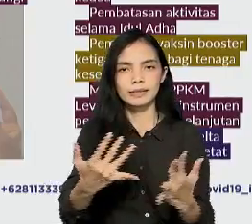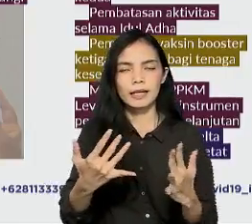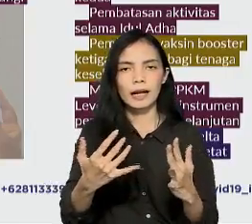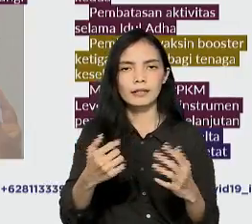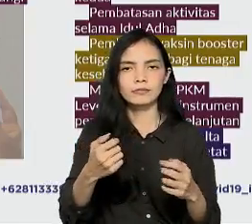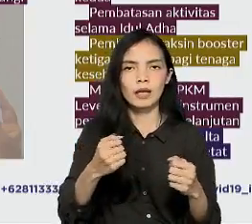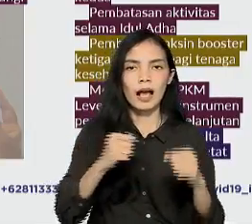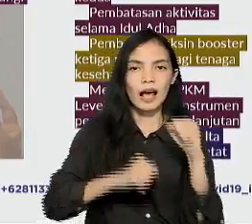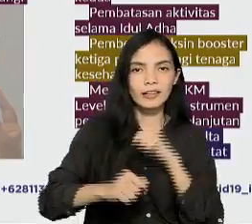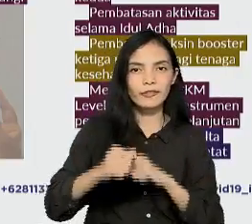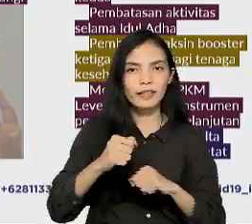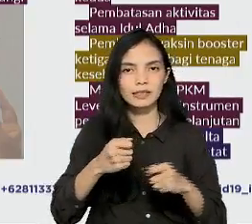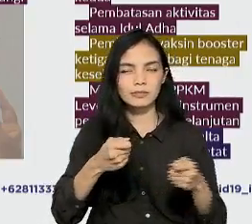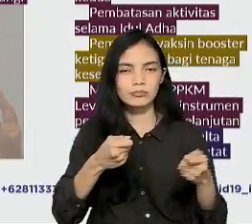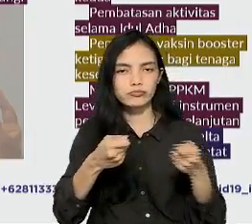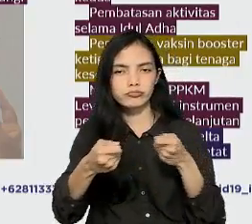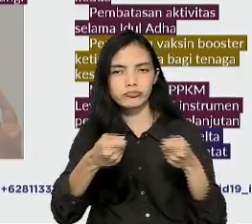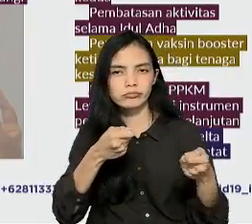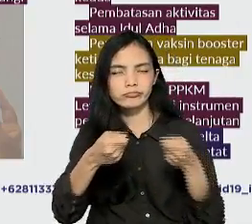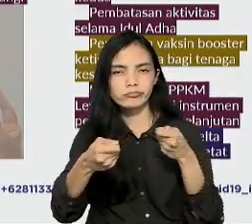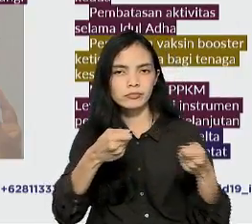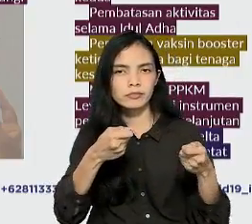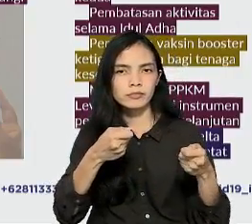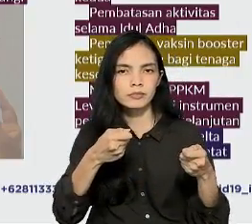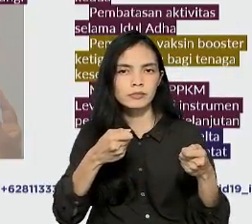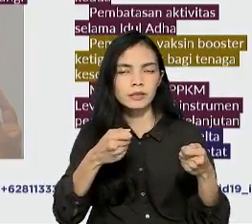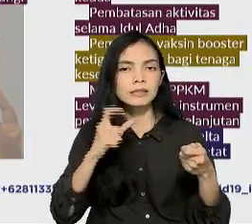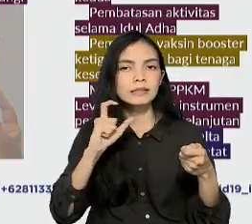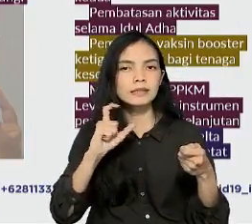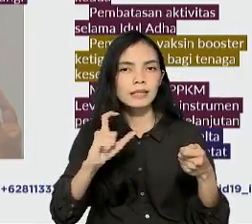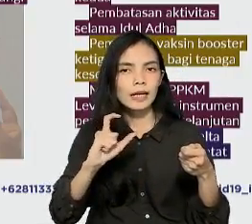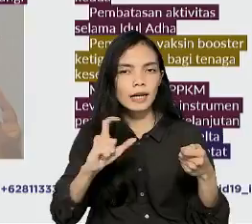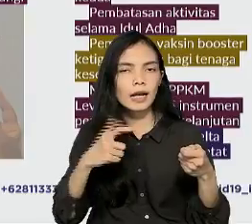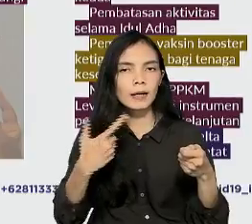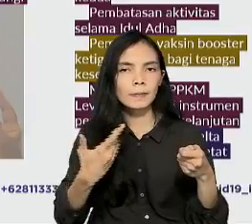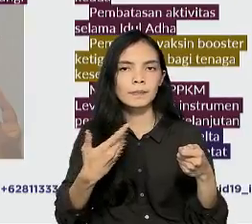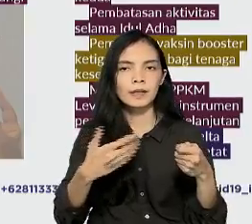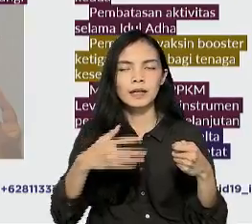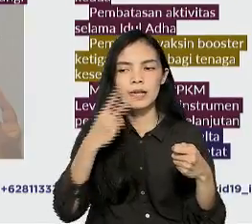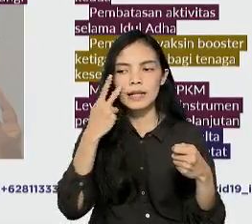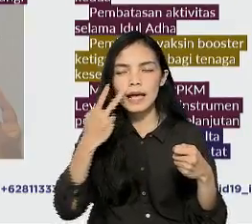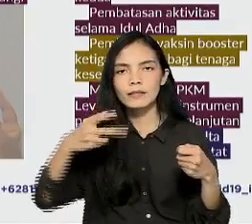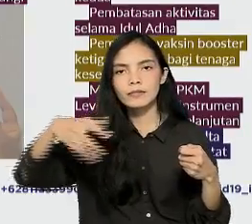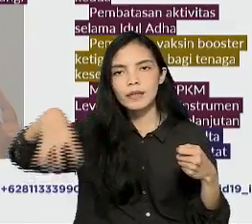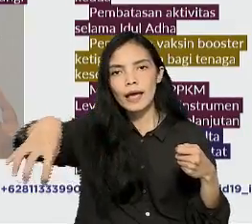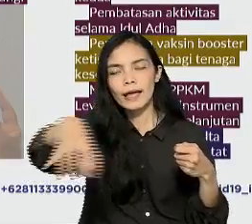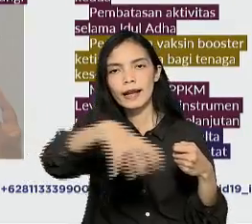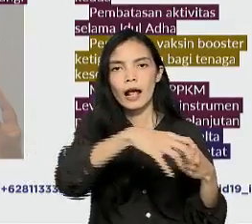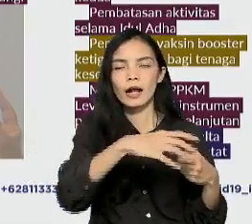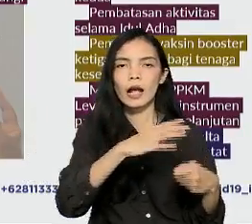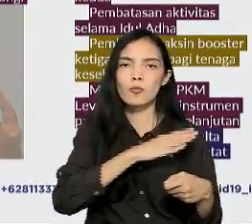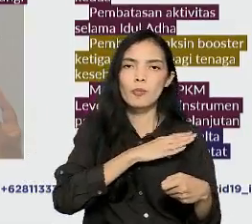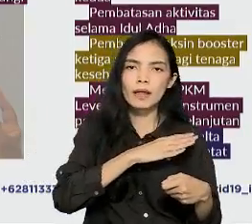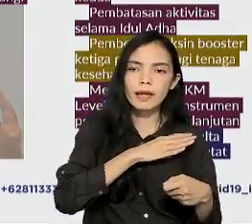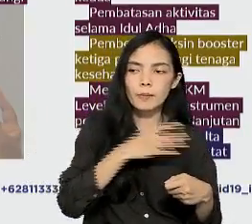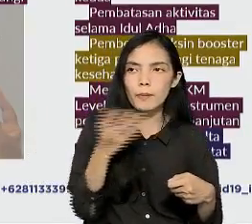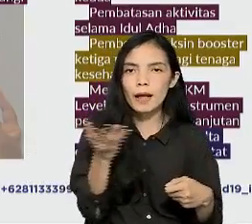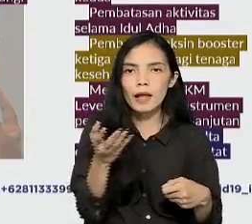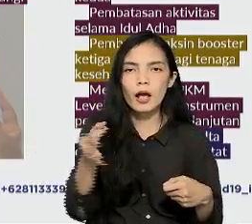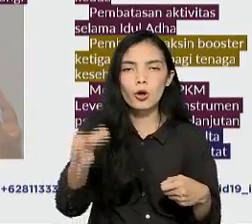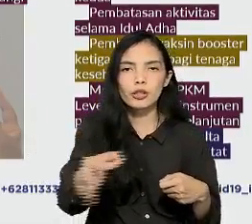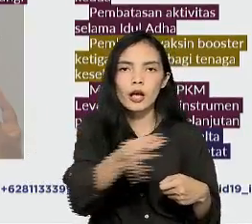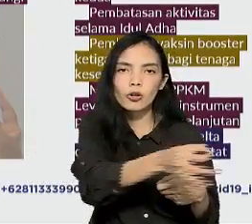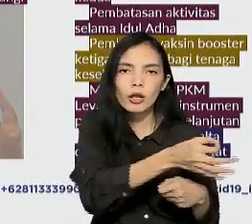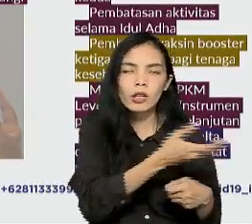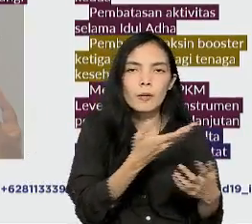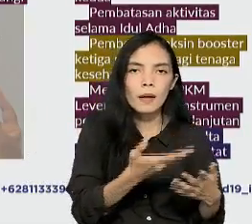masyarakat yang berkelanjutan dengan pendekatan level kabupaten kota untuk menimbang